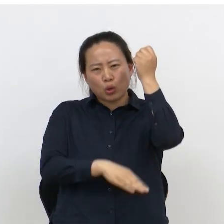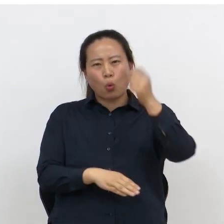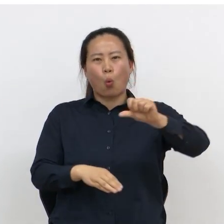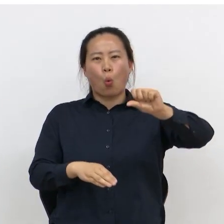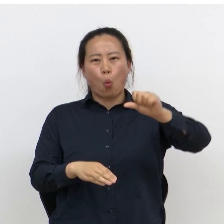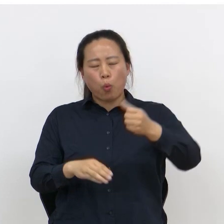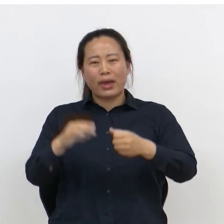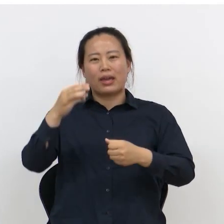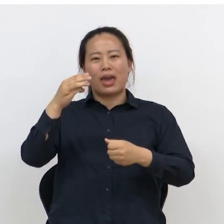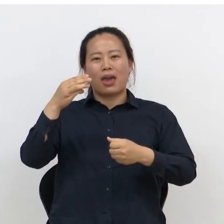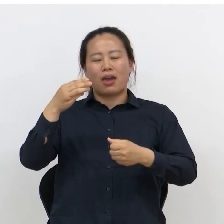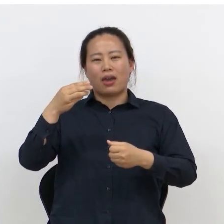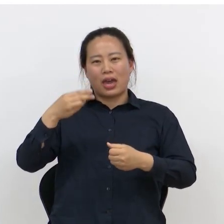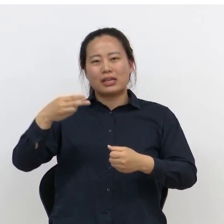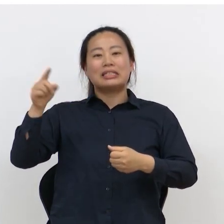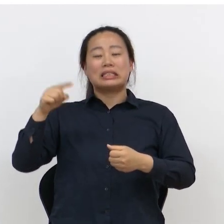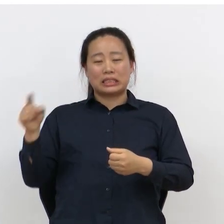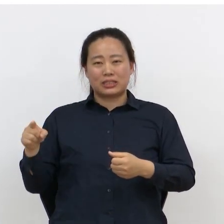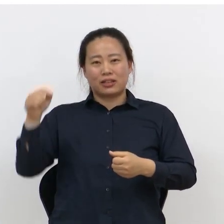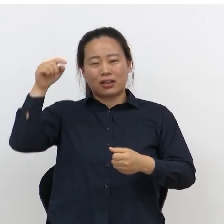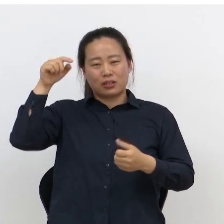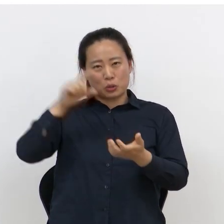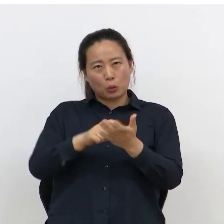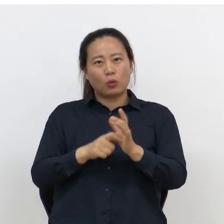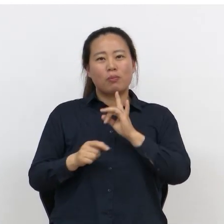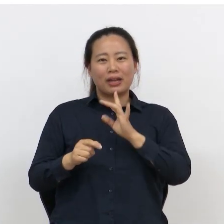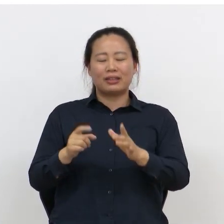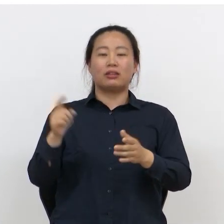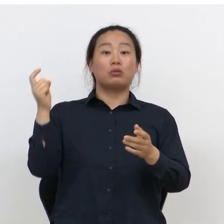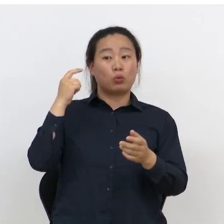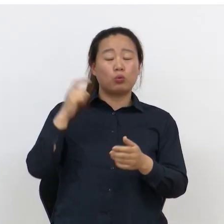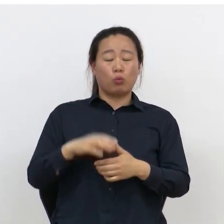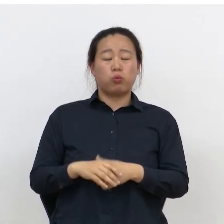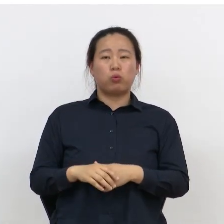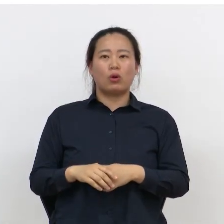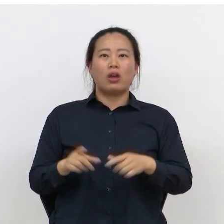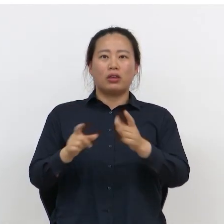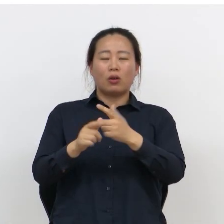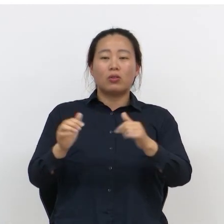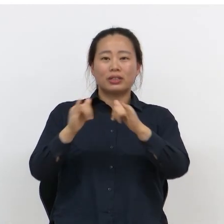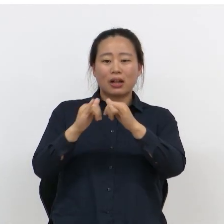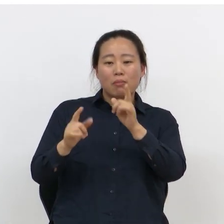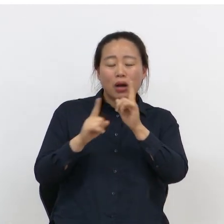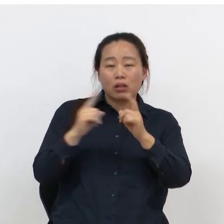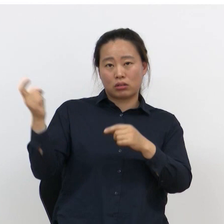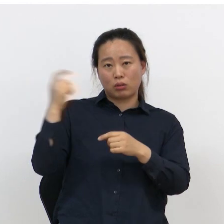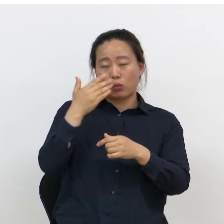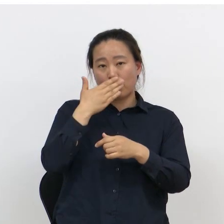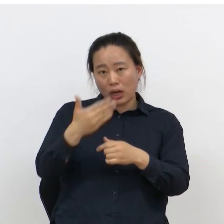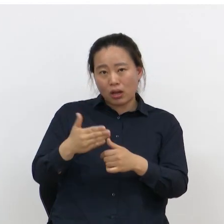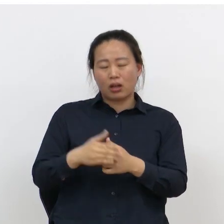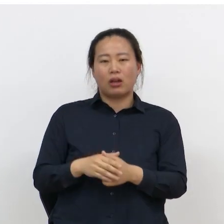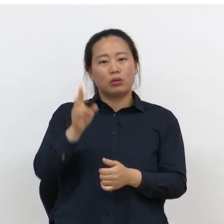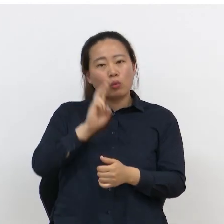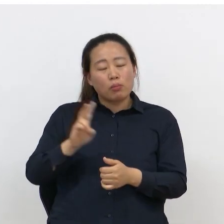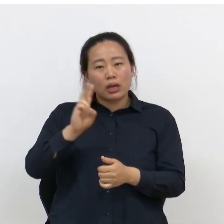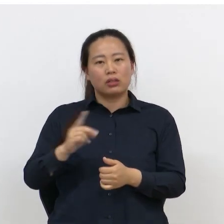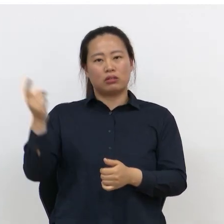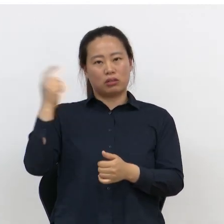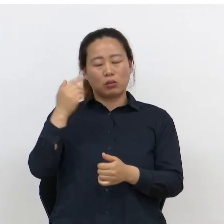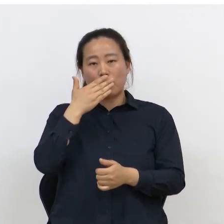500Hz 이하만 잘 들을 수 있으면 목소리 구분하고 여러 사람 말을 따라 듣고 또 음악도 듣고 하는 데 도움이